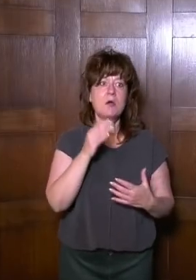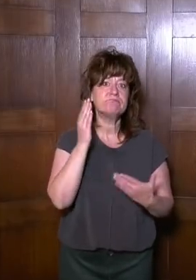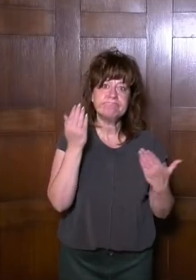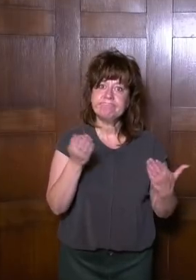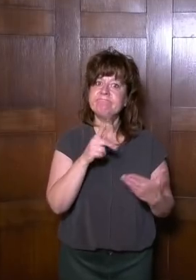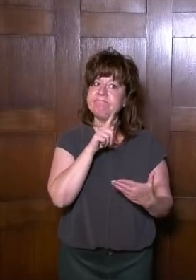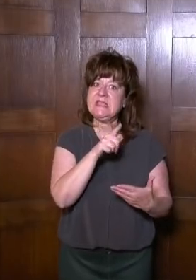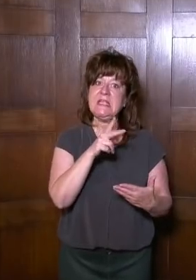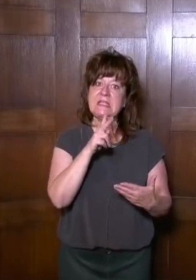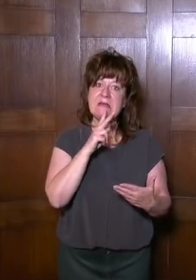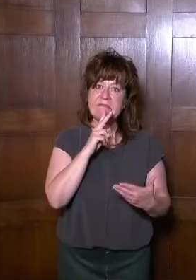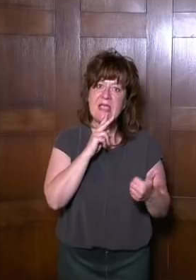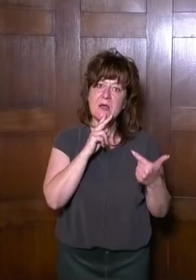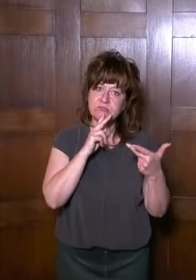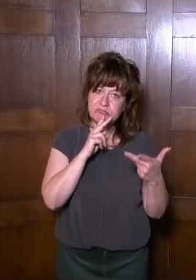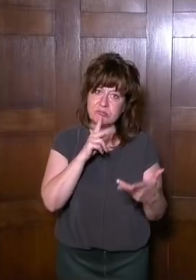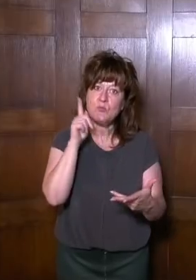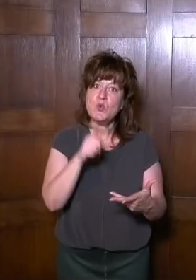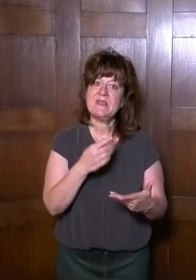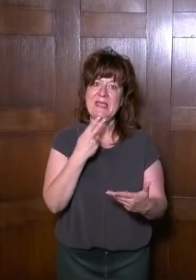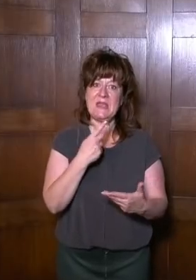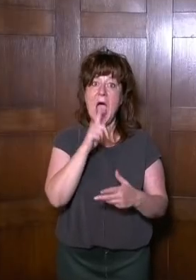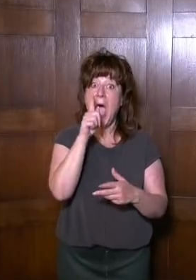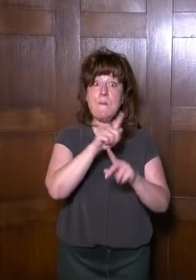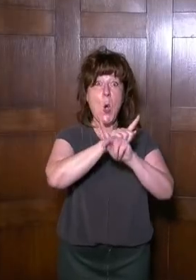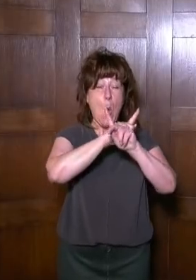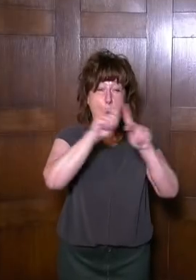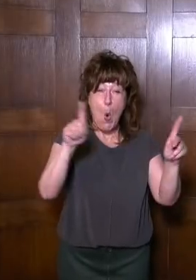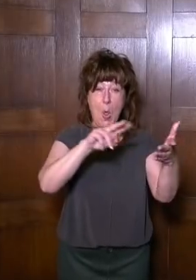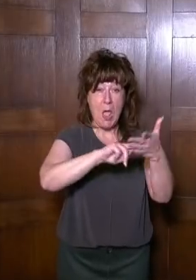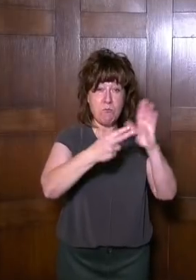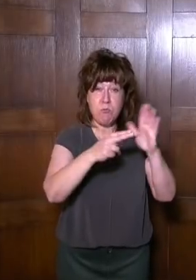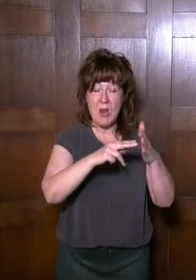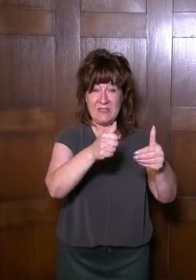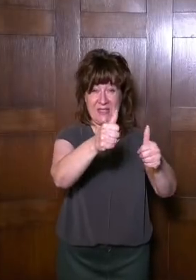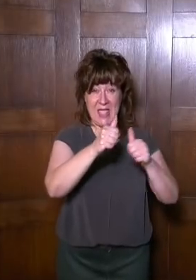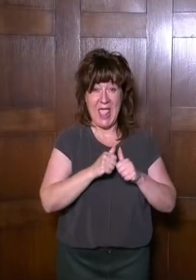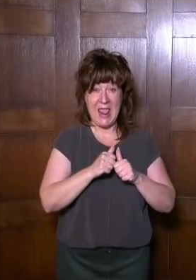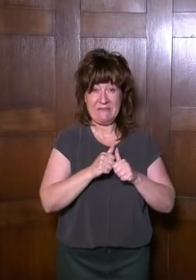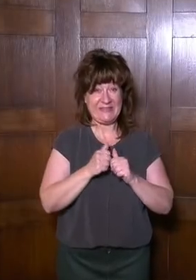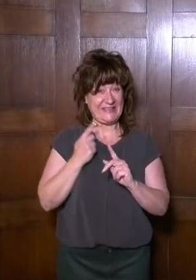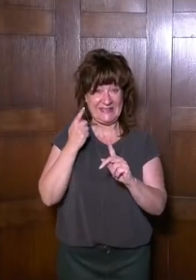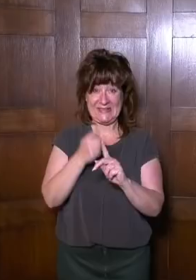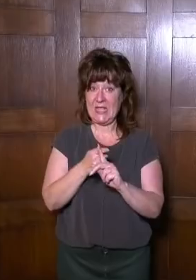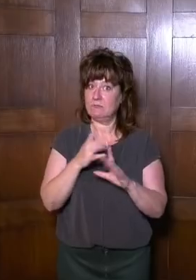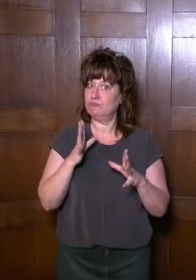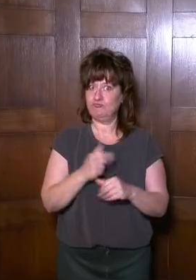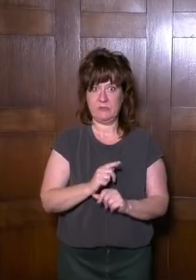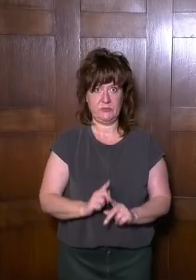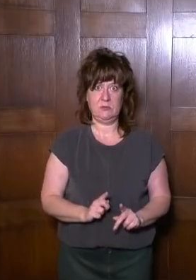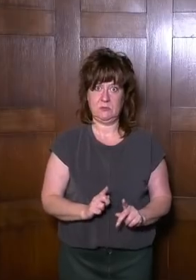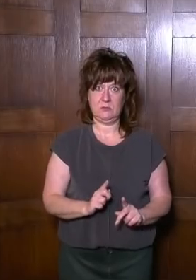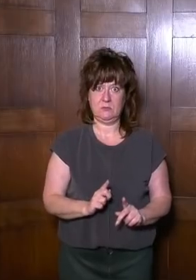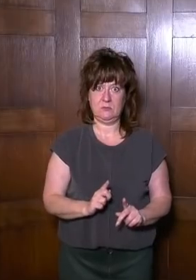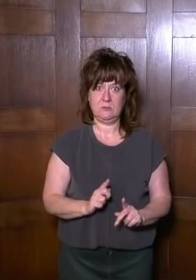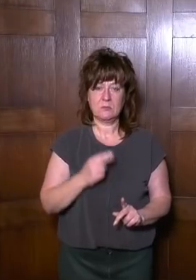mal reden müssen. Aber ohne die Hilfe der Politik hätten wir dieses nicht erreicht. Und das ist ja nicht nur